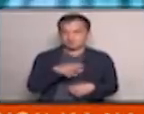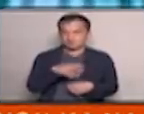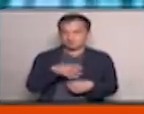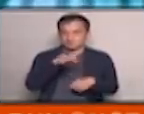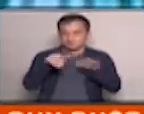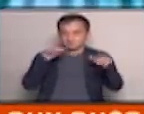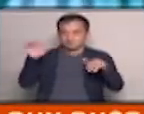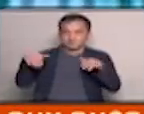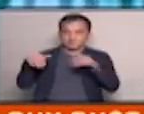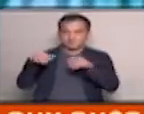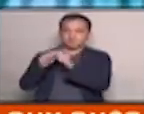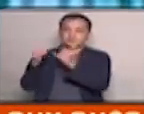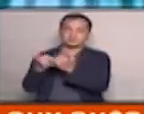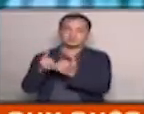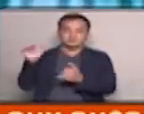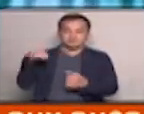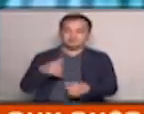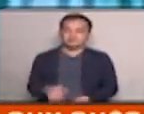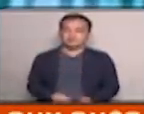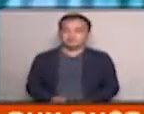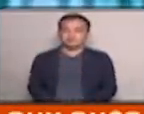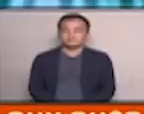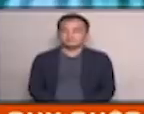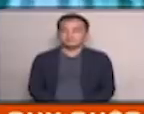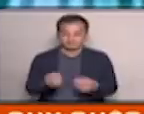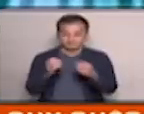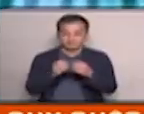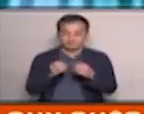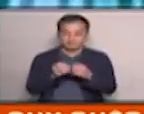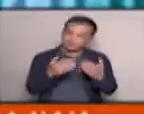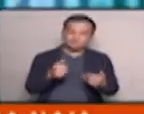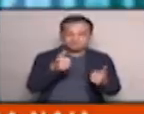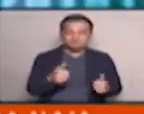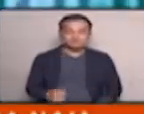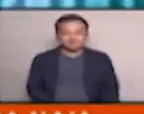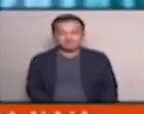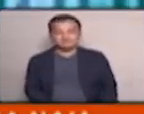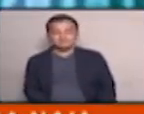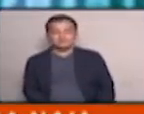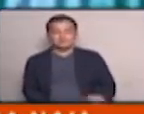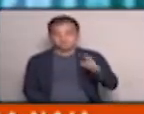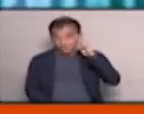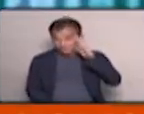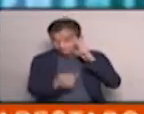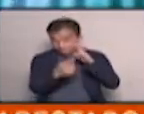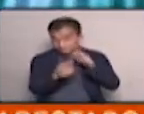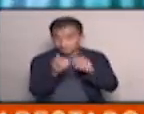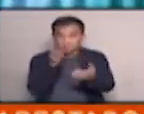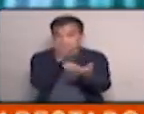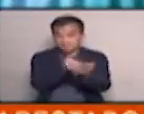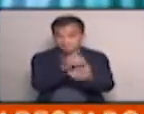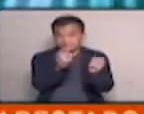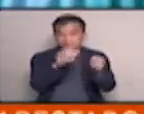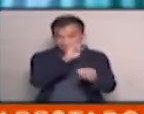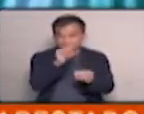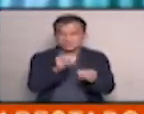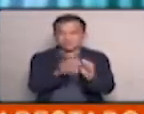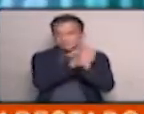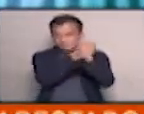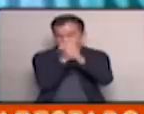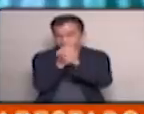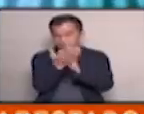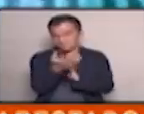patawag ko rin yung agency po. Okay. Para mas mas mabilis. Sige, Mr. Ruaro, darating po kami dyan sa Monday. Mabuhay ho kayo, Sir